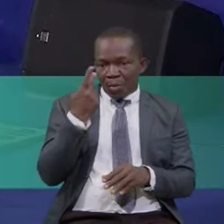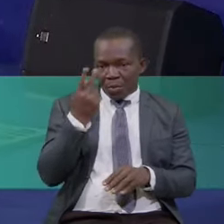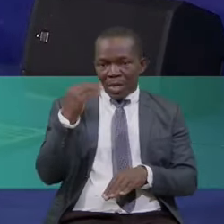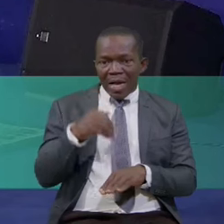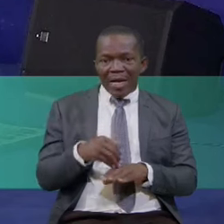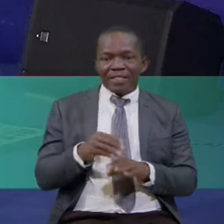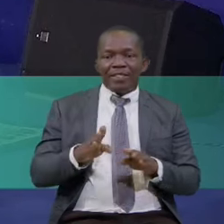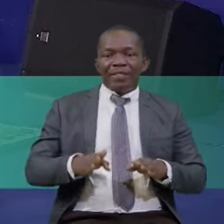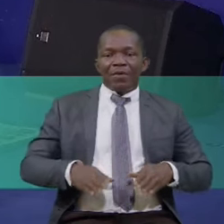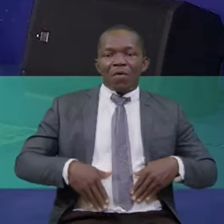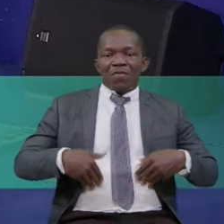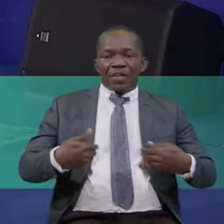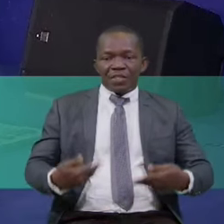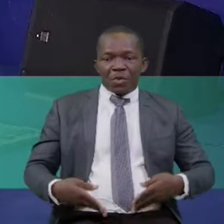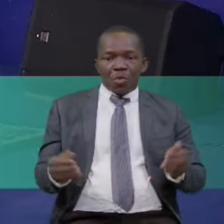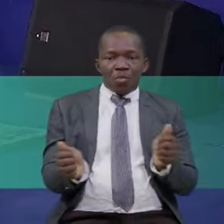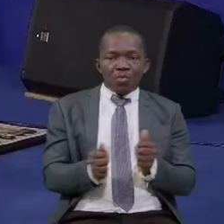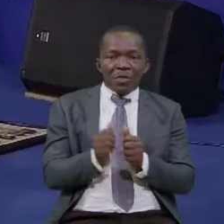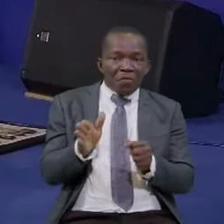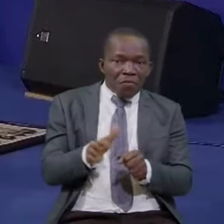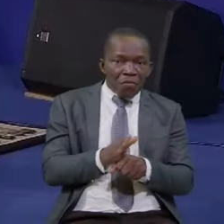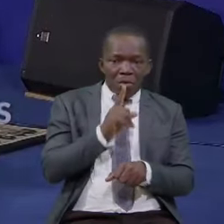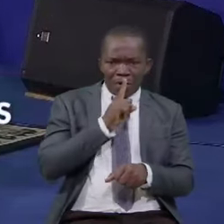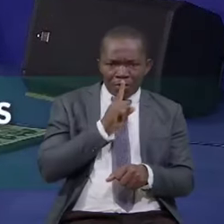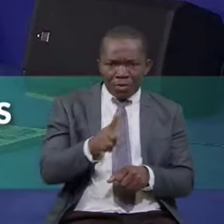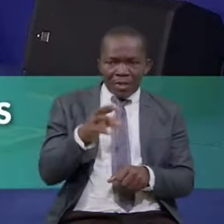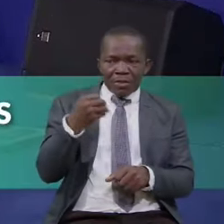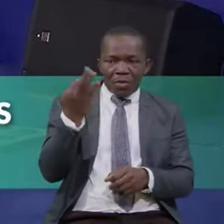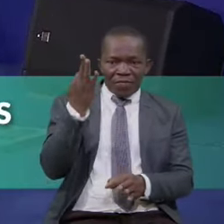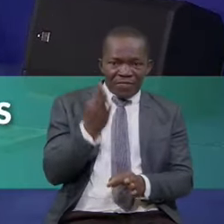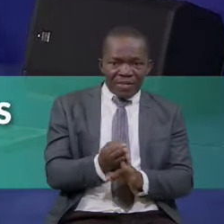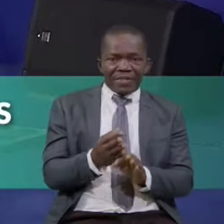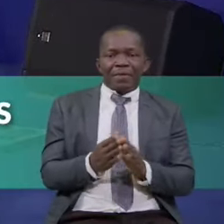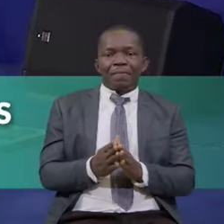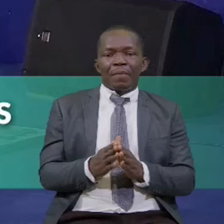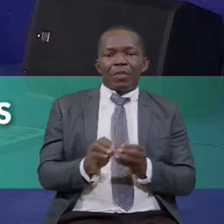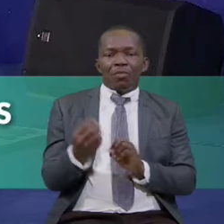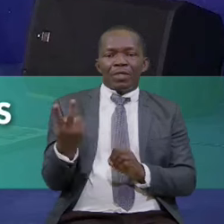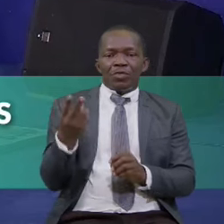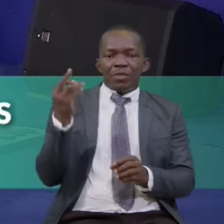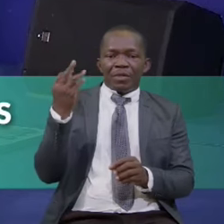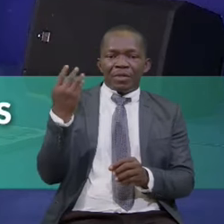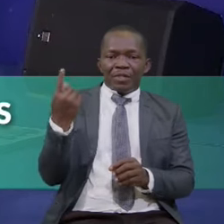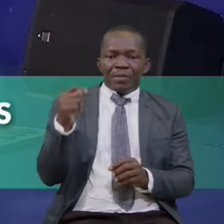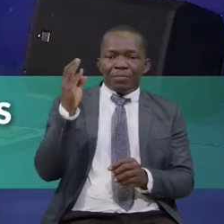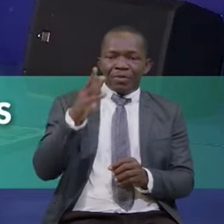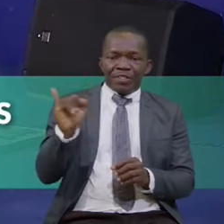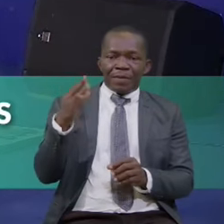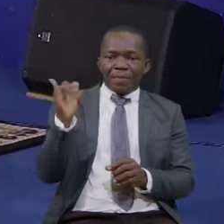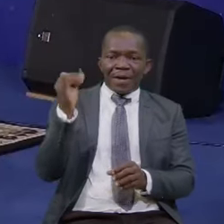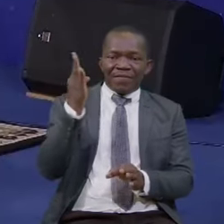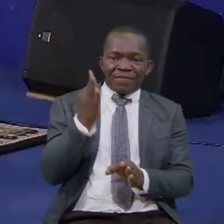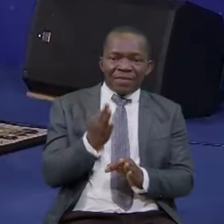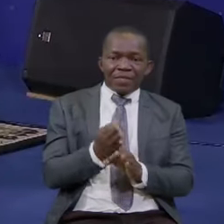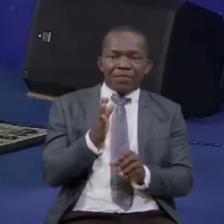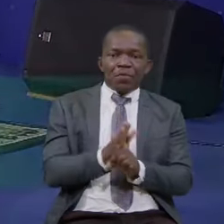pleine assurance 2èe élément la prédication par des ambassadeur fidèle de la